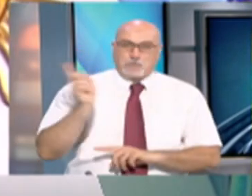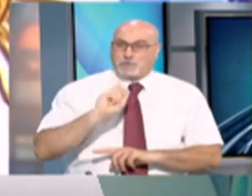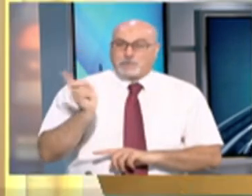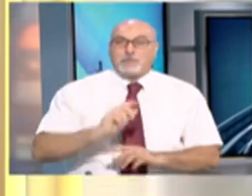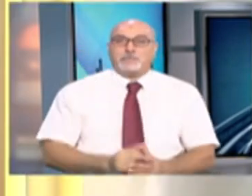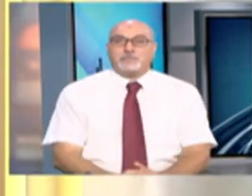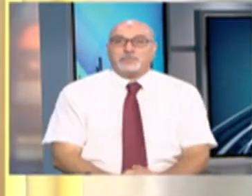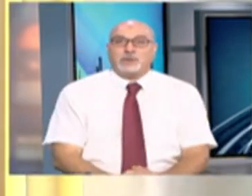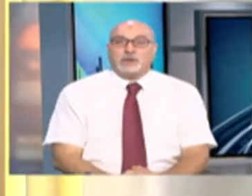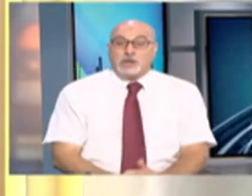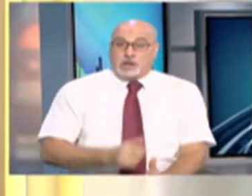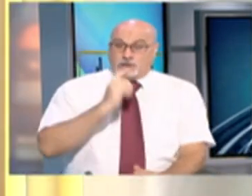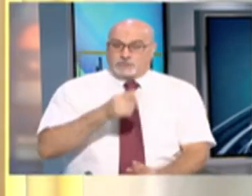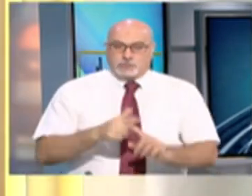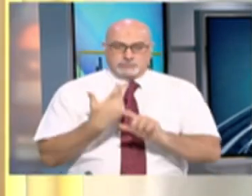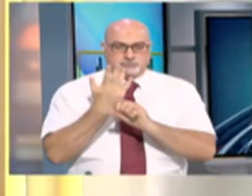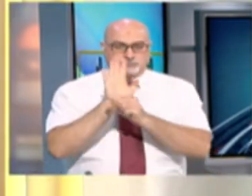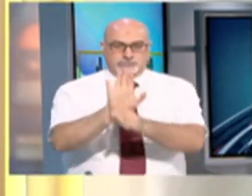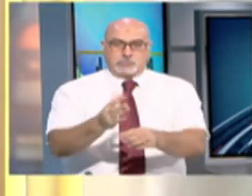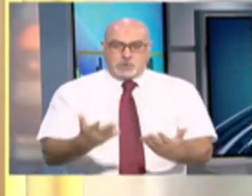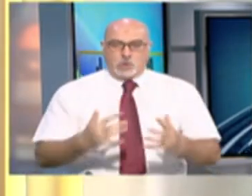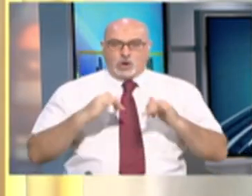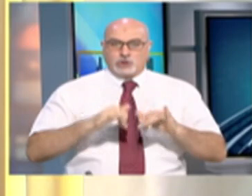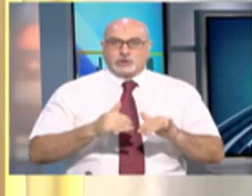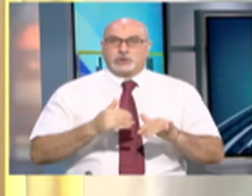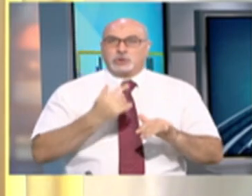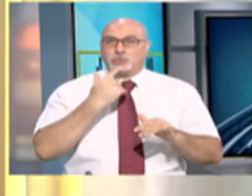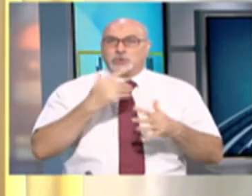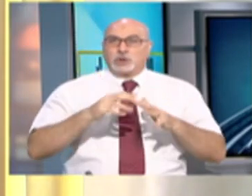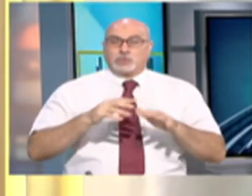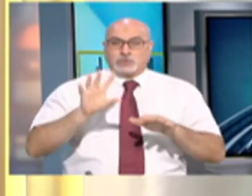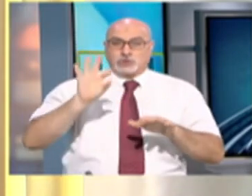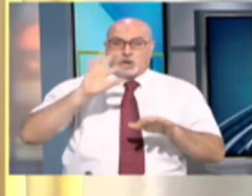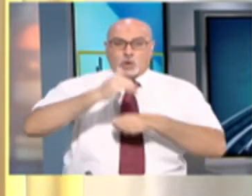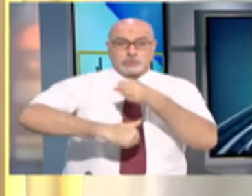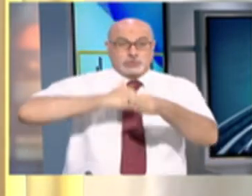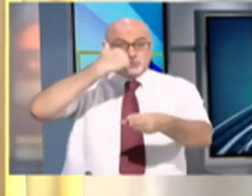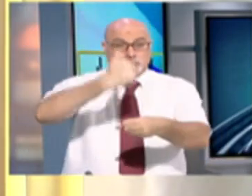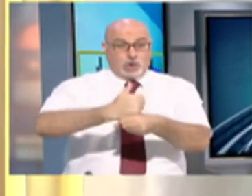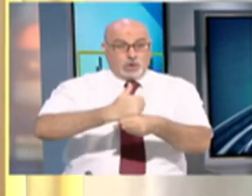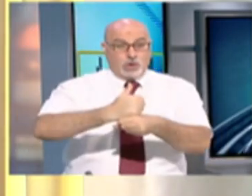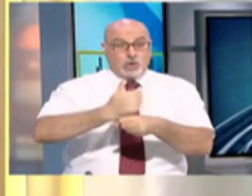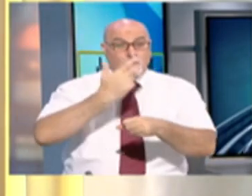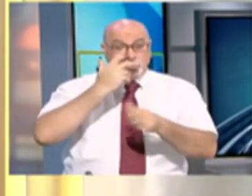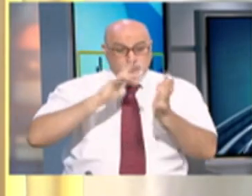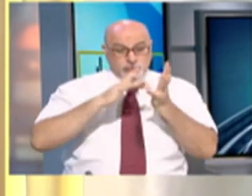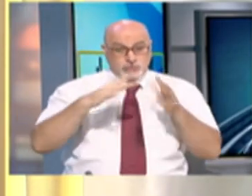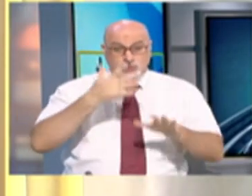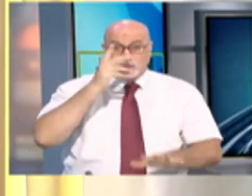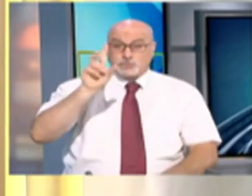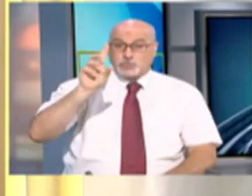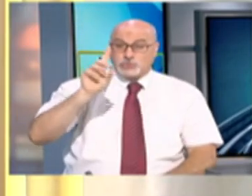الواجهة الطرح الذي تقدمت به الجزائر منذ ما يقرب من 50 عاما حول ضرورة